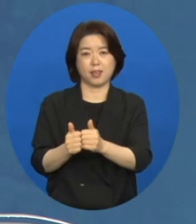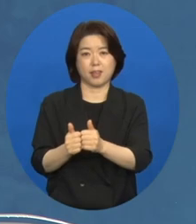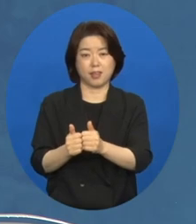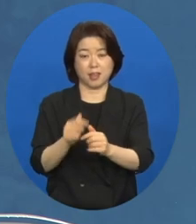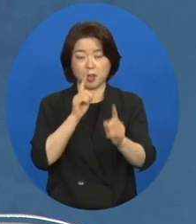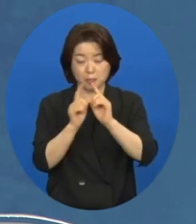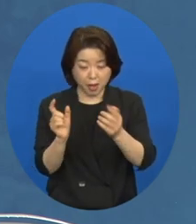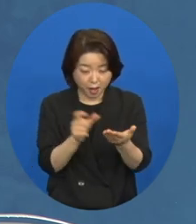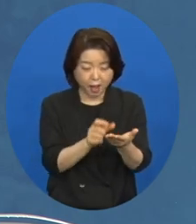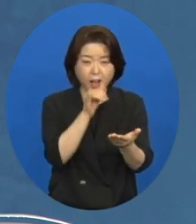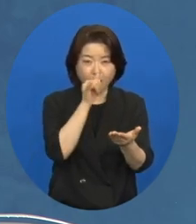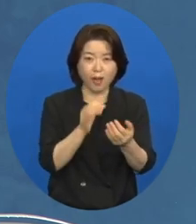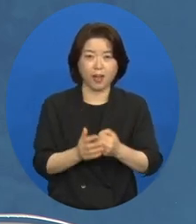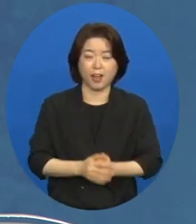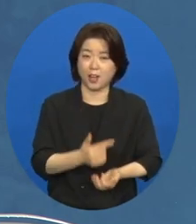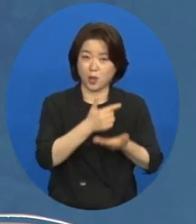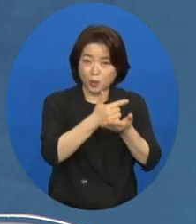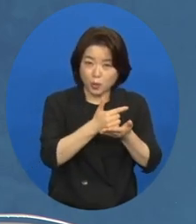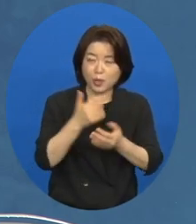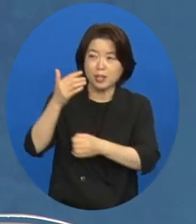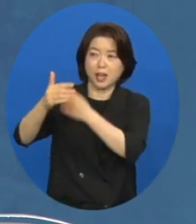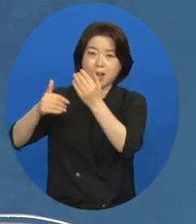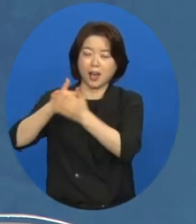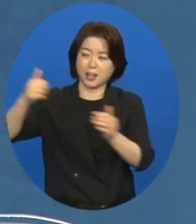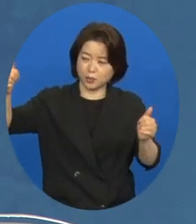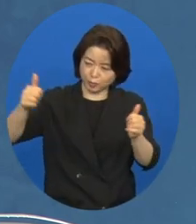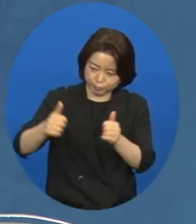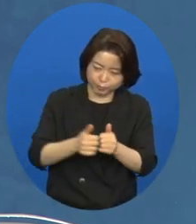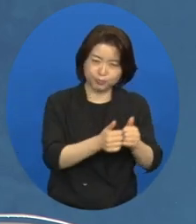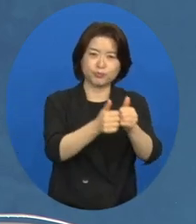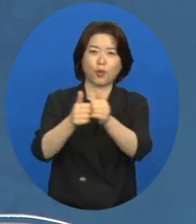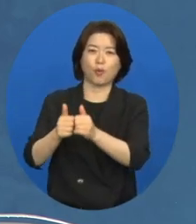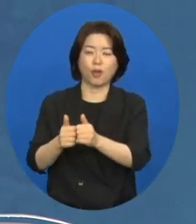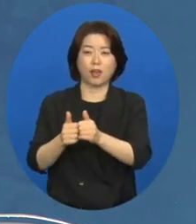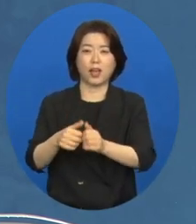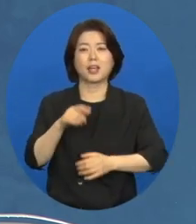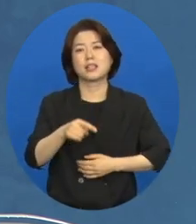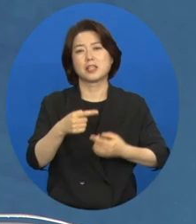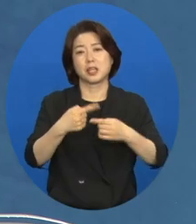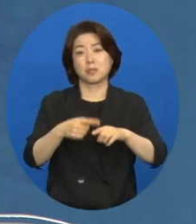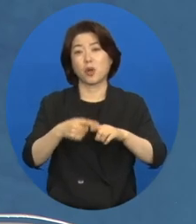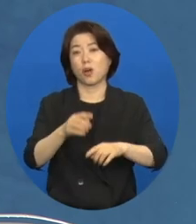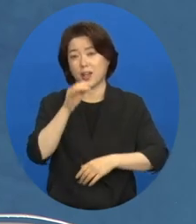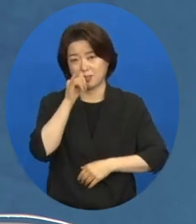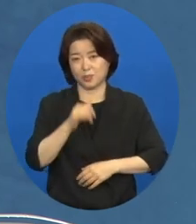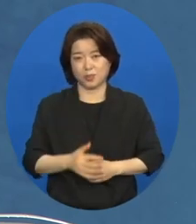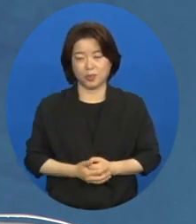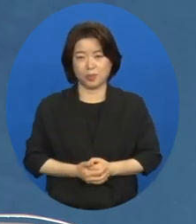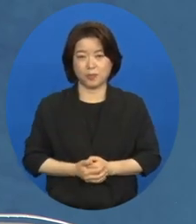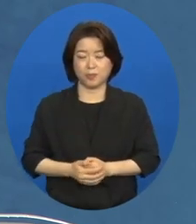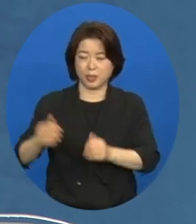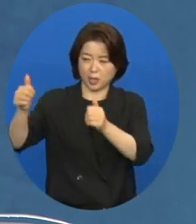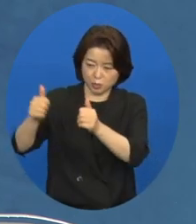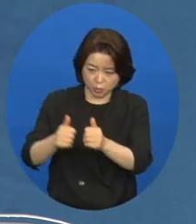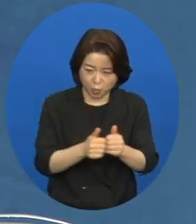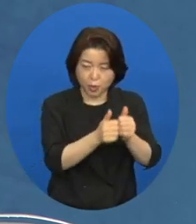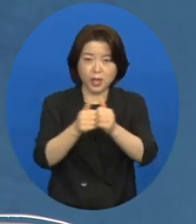말씀하고 있어요. 노아는 하나님과 동행했다. 이게 그의 평가입니다. 동행하시는